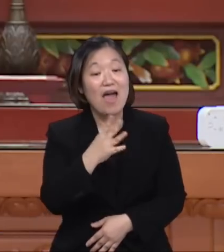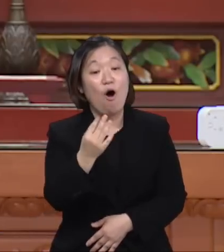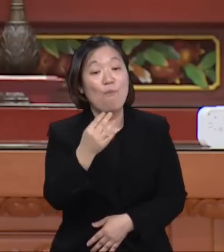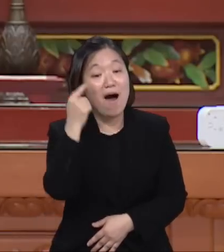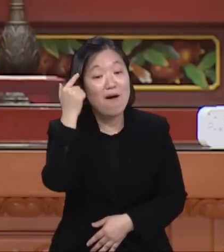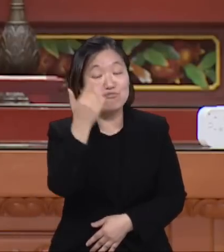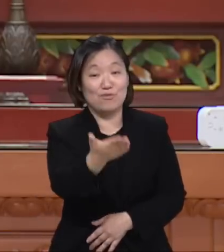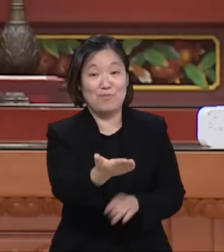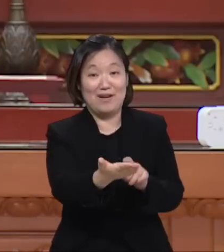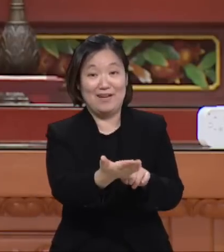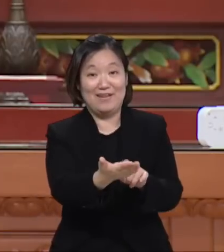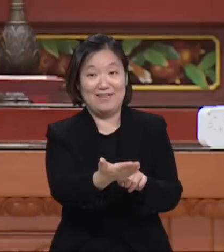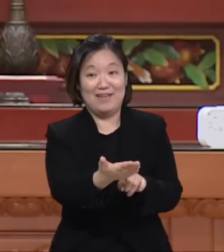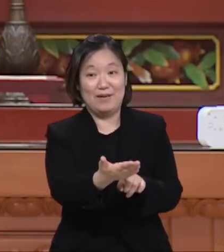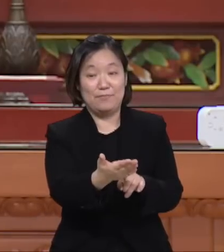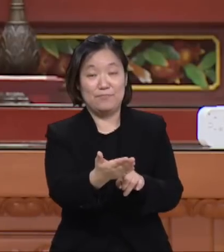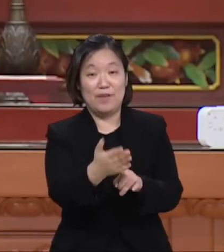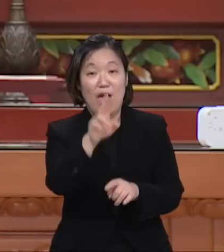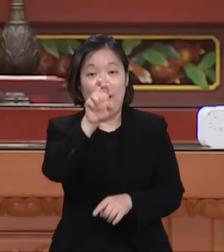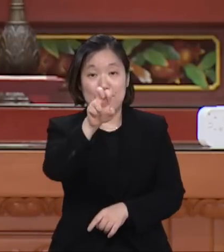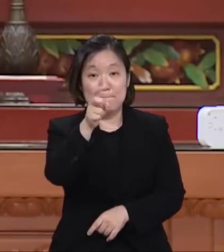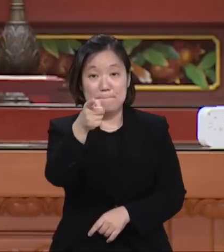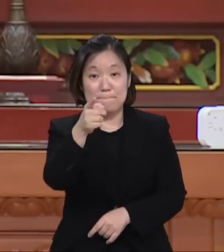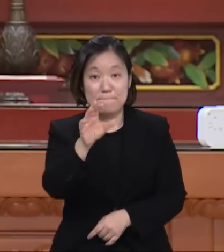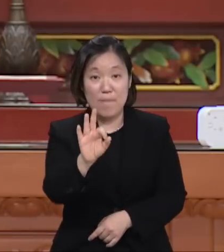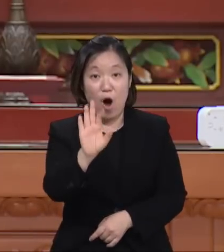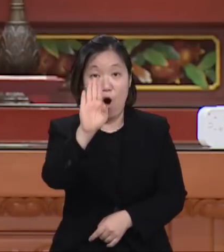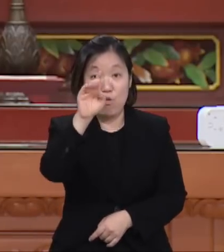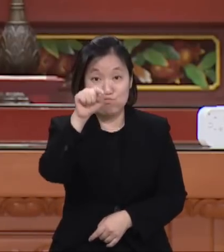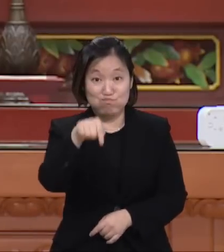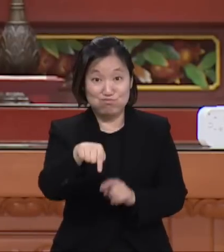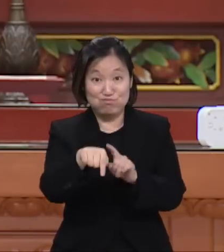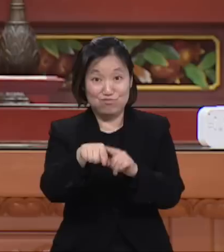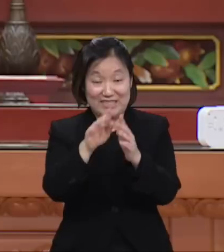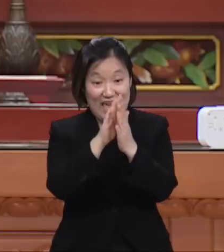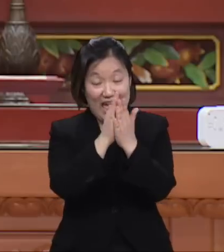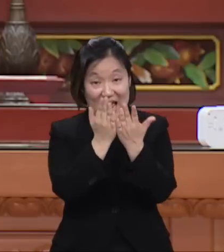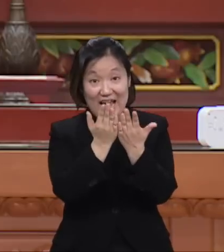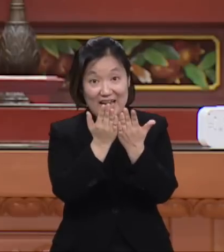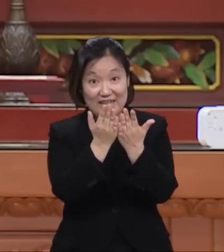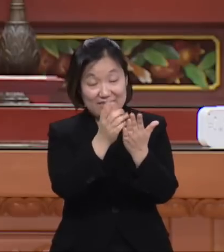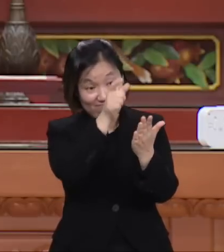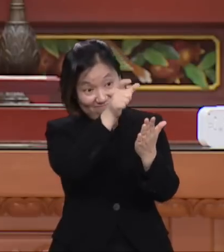물어보시더니 그 명부책이라고 했죠 명부 염라대왕의